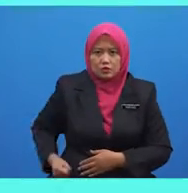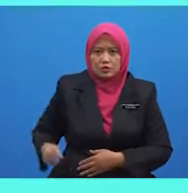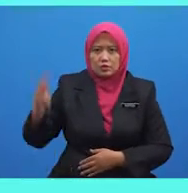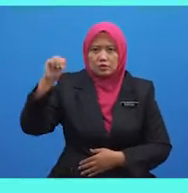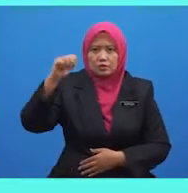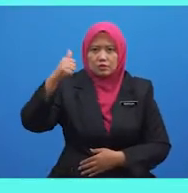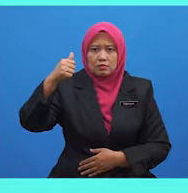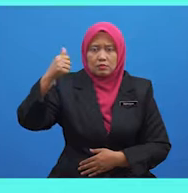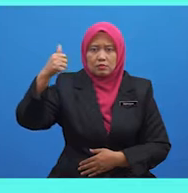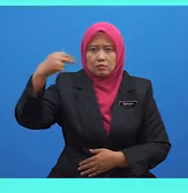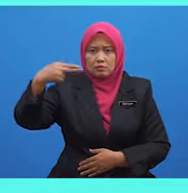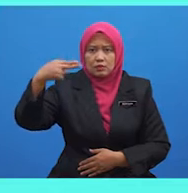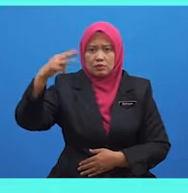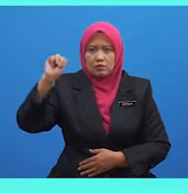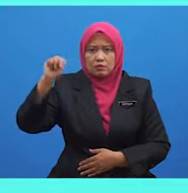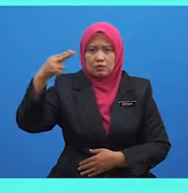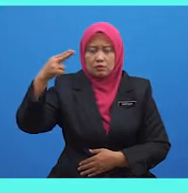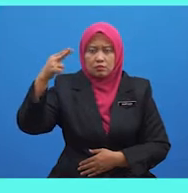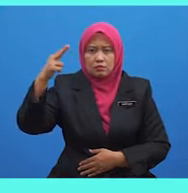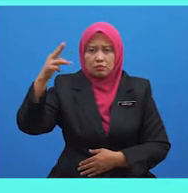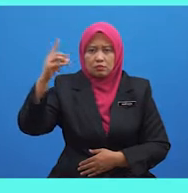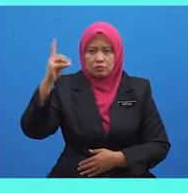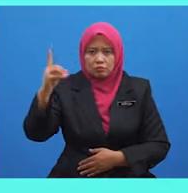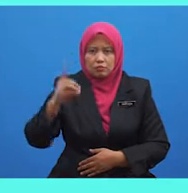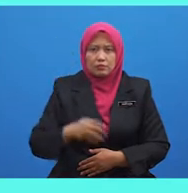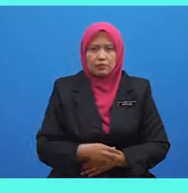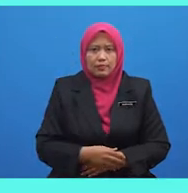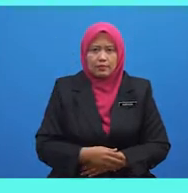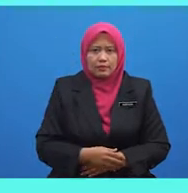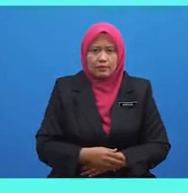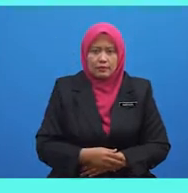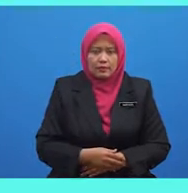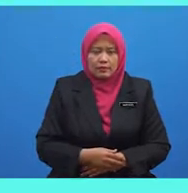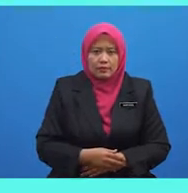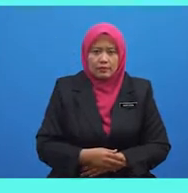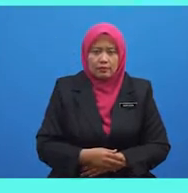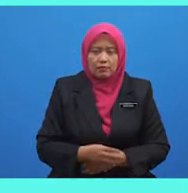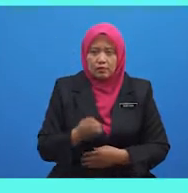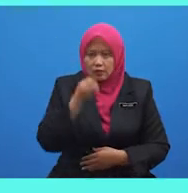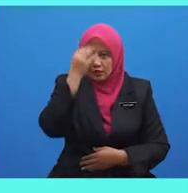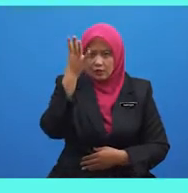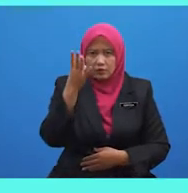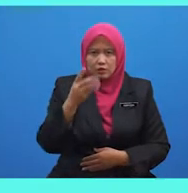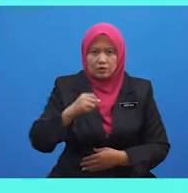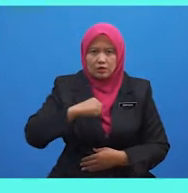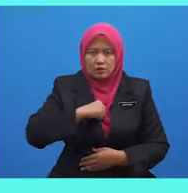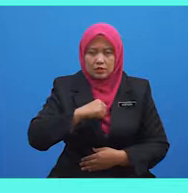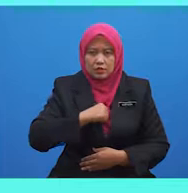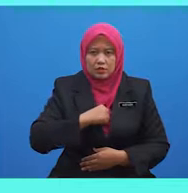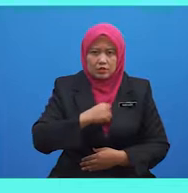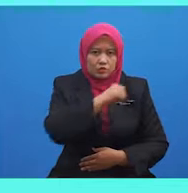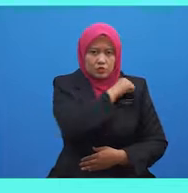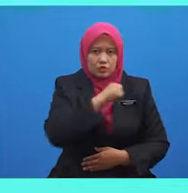1699. Raja Kecil juga telah mengisytiharkan dirinya sebagai Sultan Johor Riau dengan menggunakan